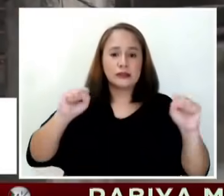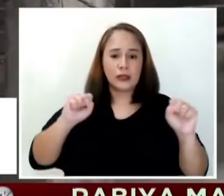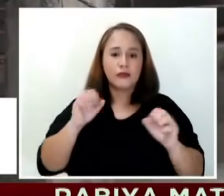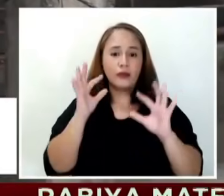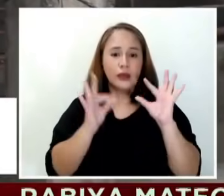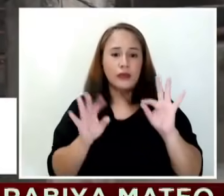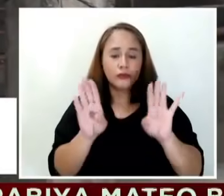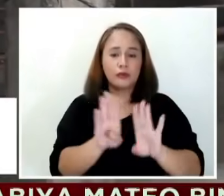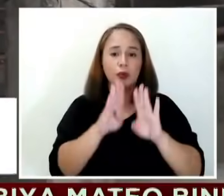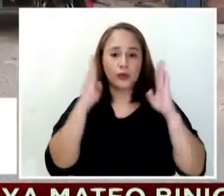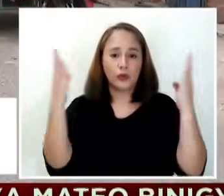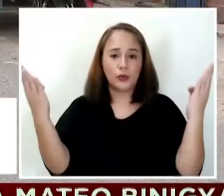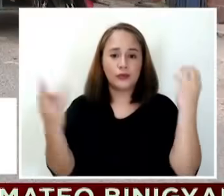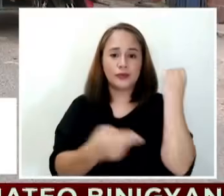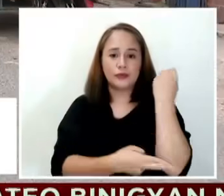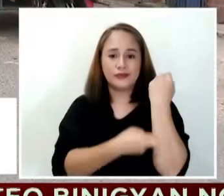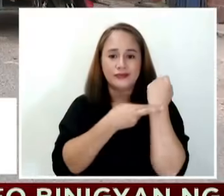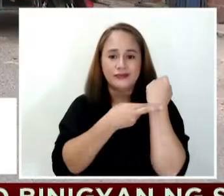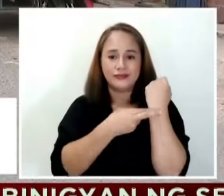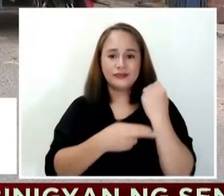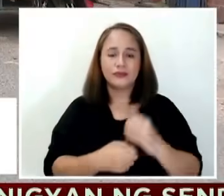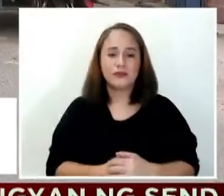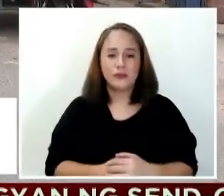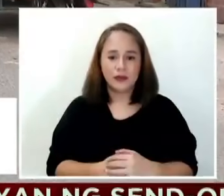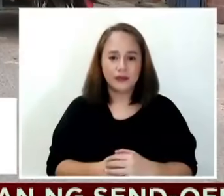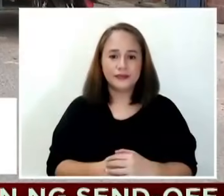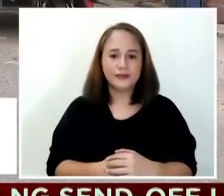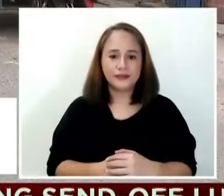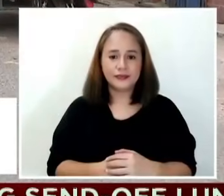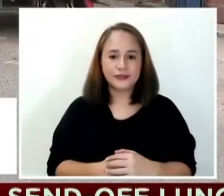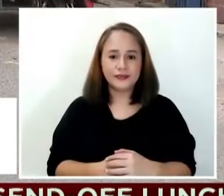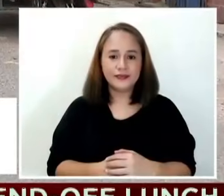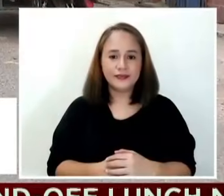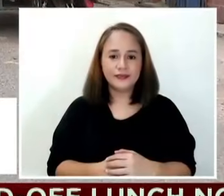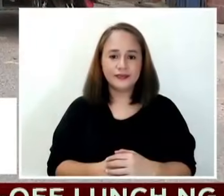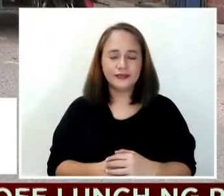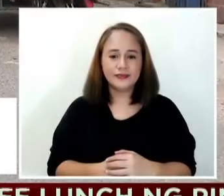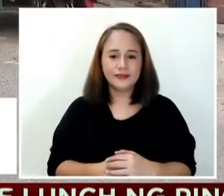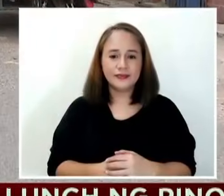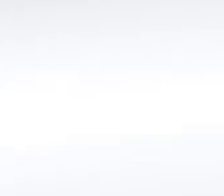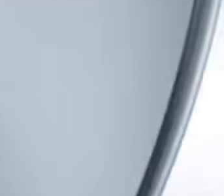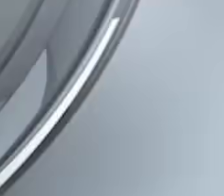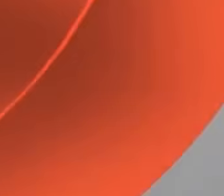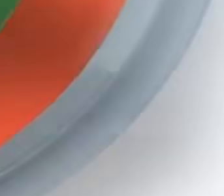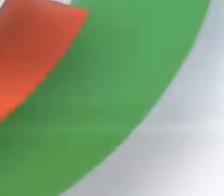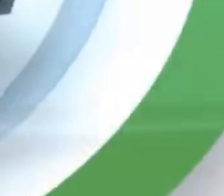nagbukas ang mga resort. Dennis Datu, ABS-CBN News.